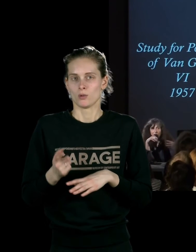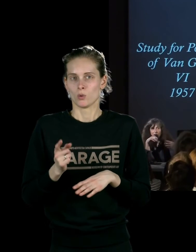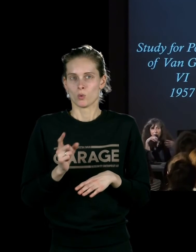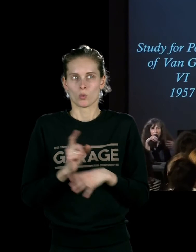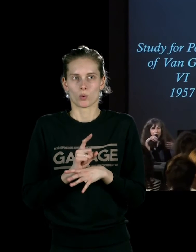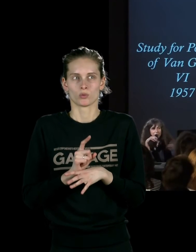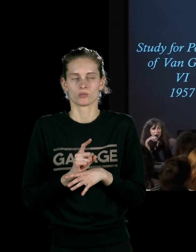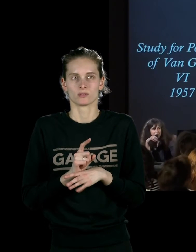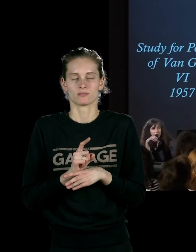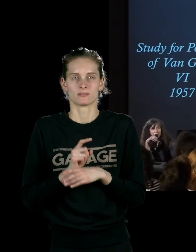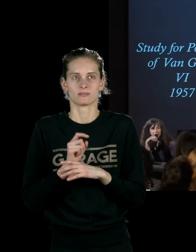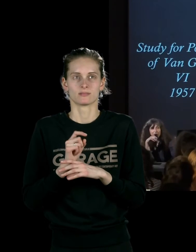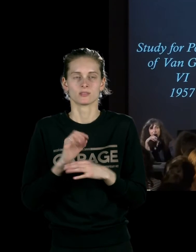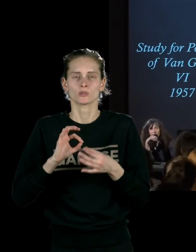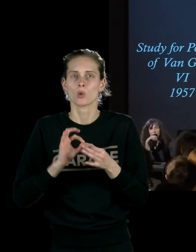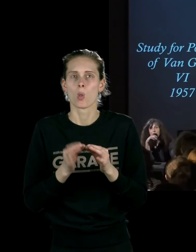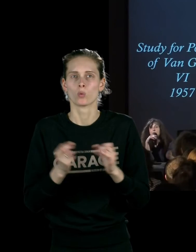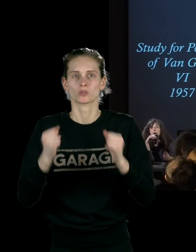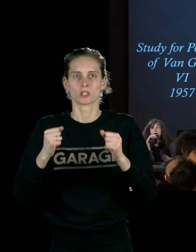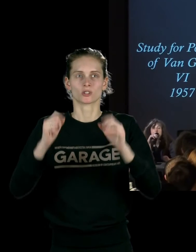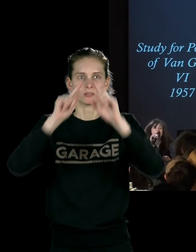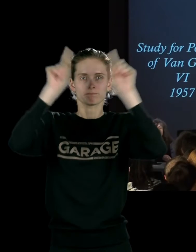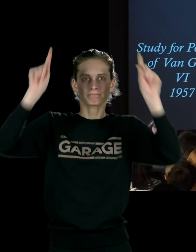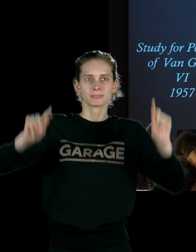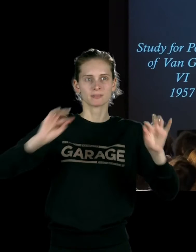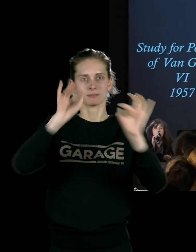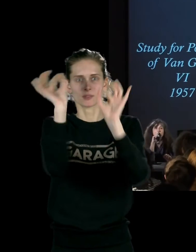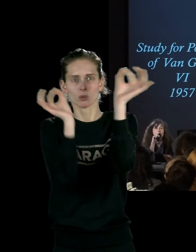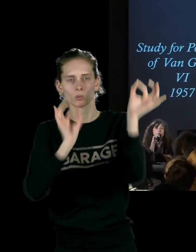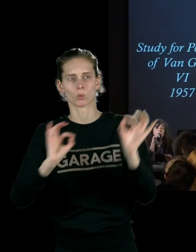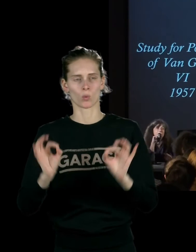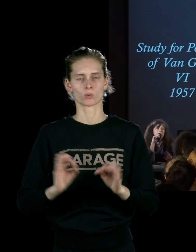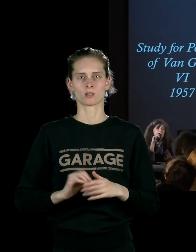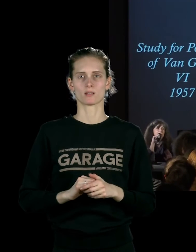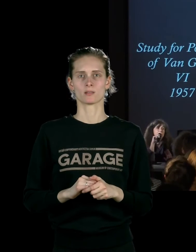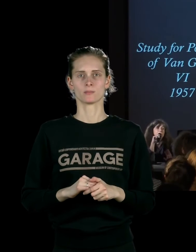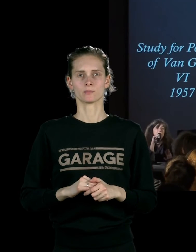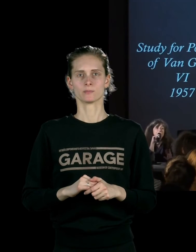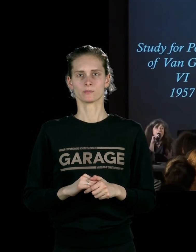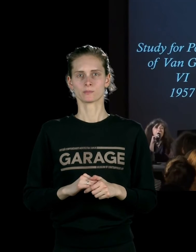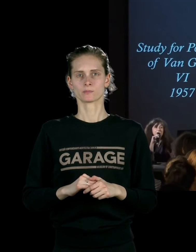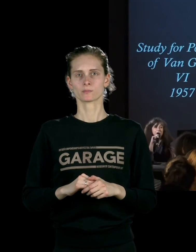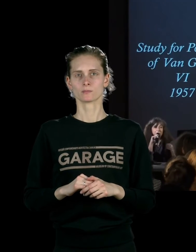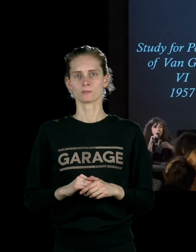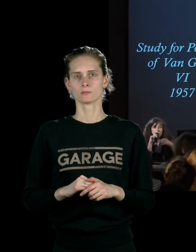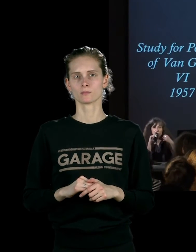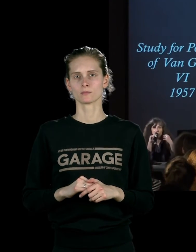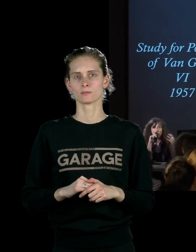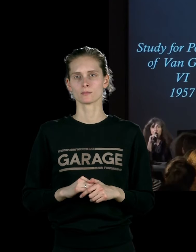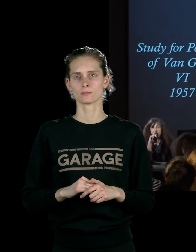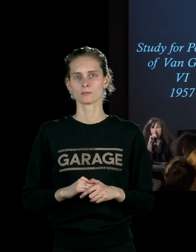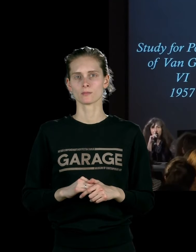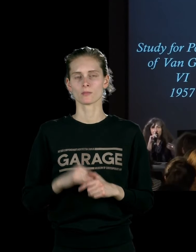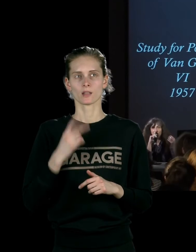невозможно удержать в контурах. И вот в одной из последних версий этих этюдов на тему автопортрета Ван Гога эта фигура